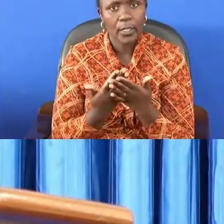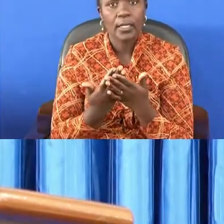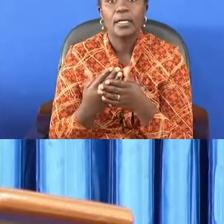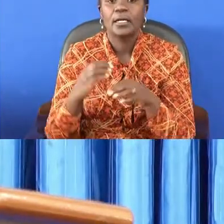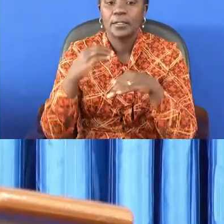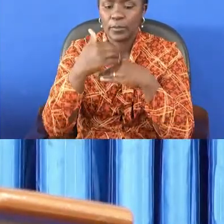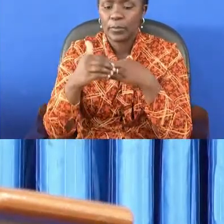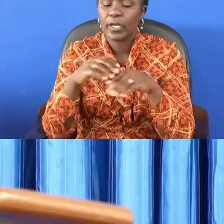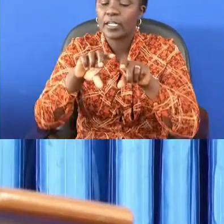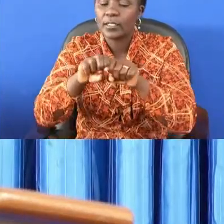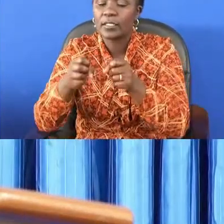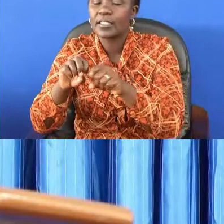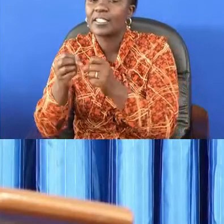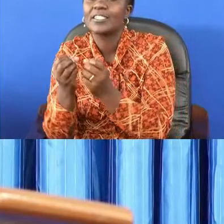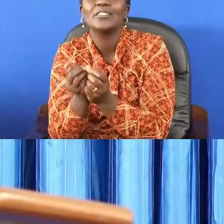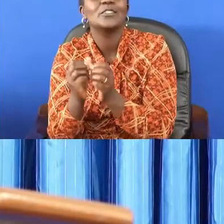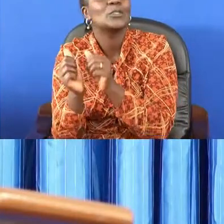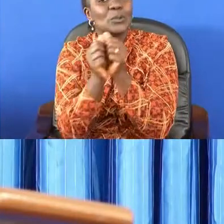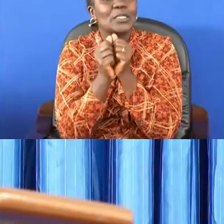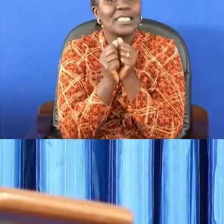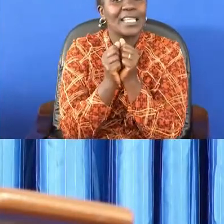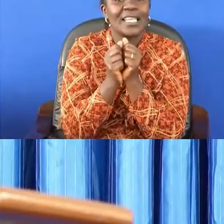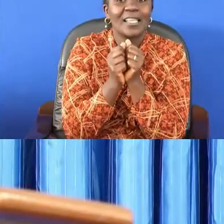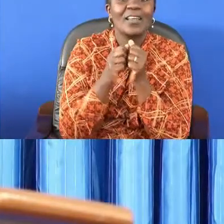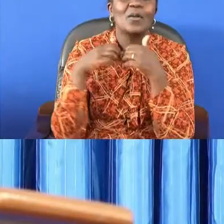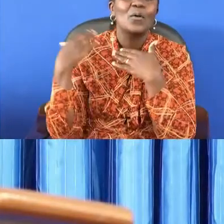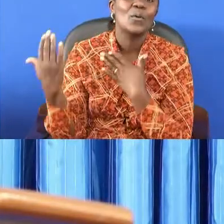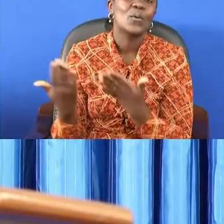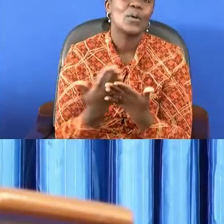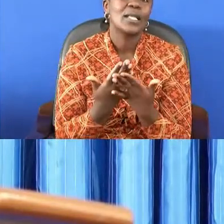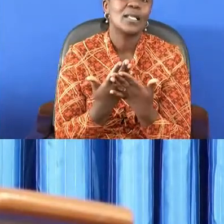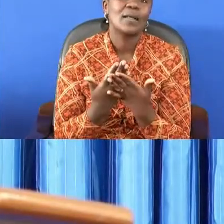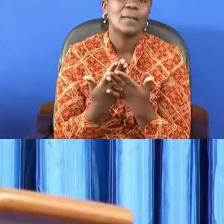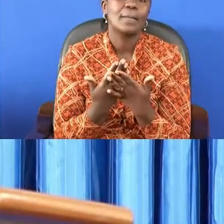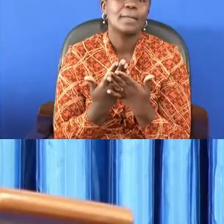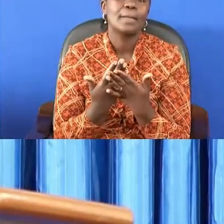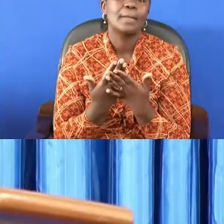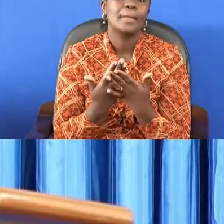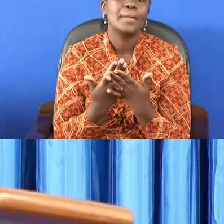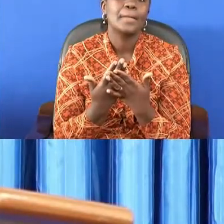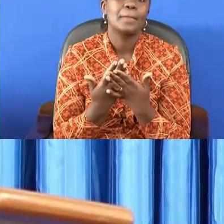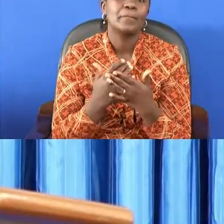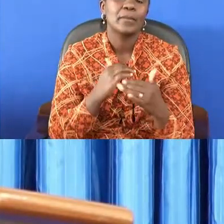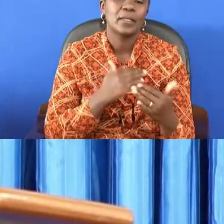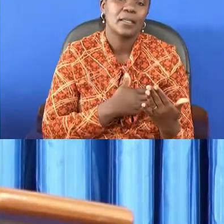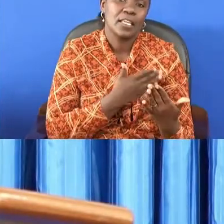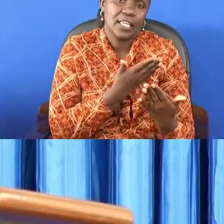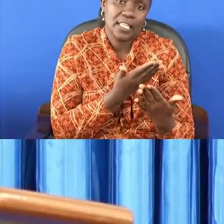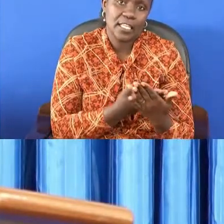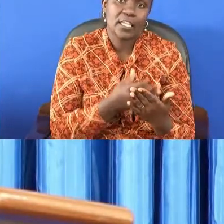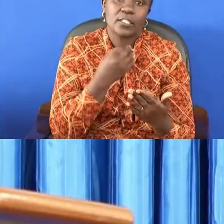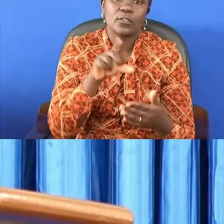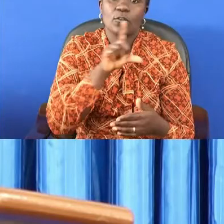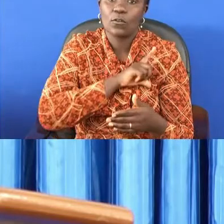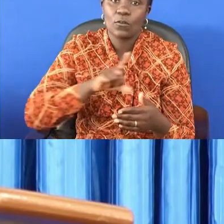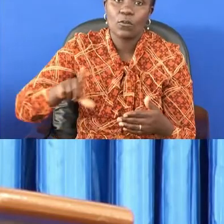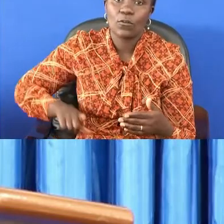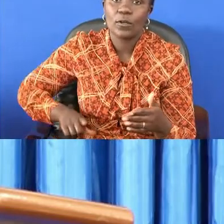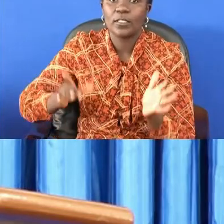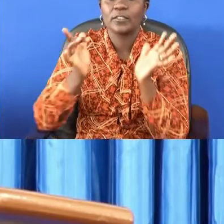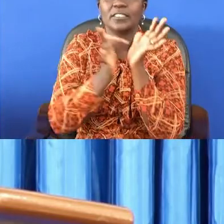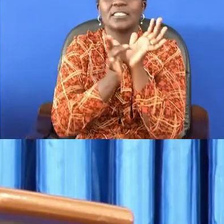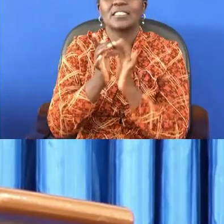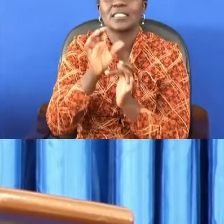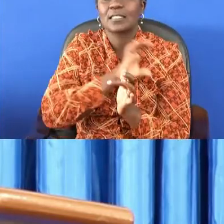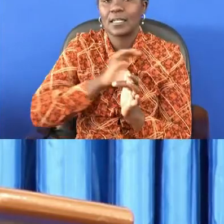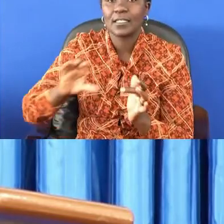kumega mkate pamoja. Na basi karibuni katika neema. And now may the grace of